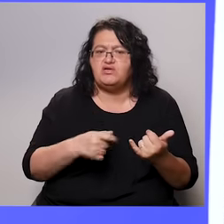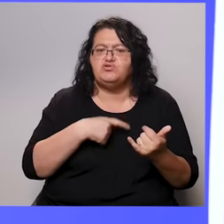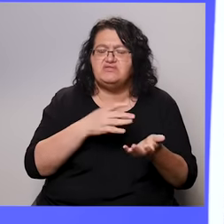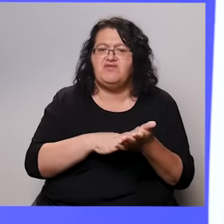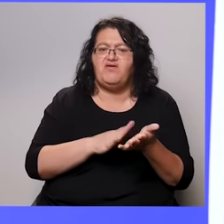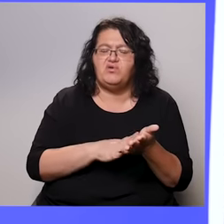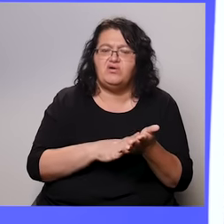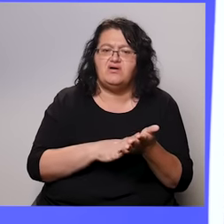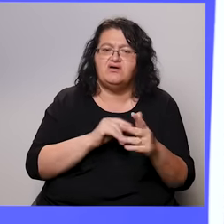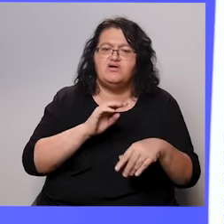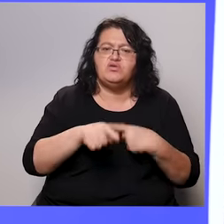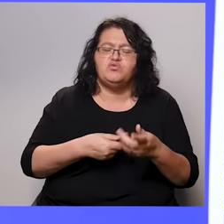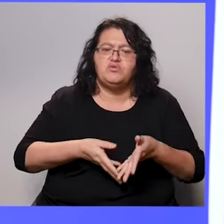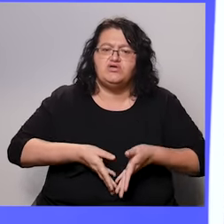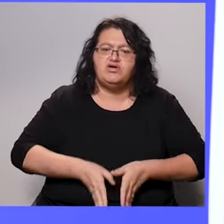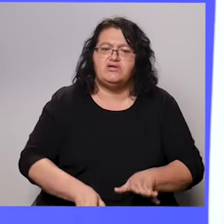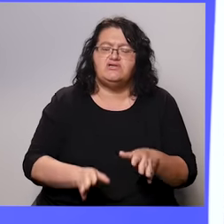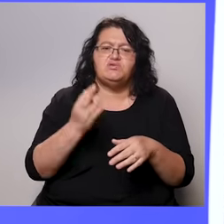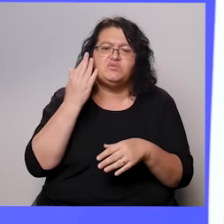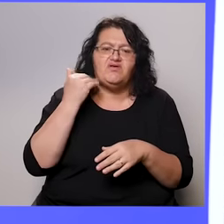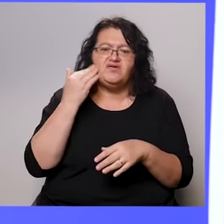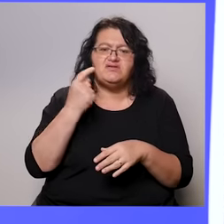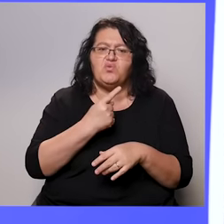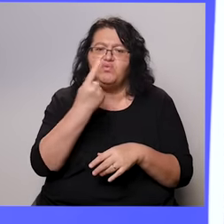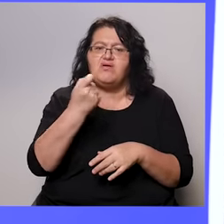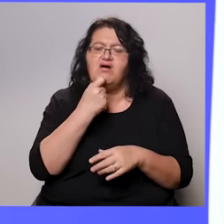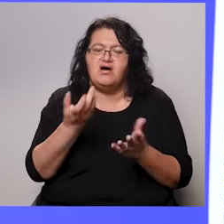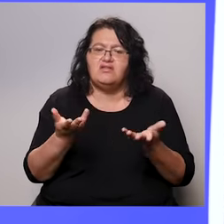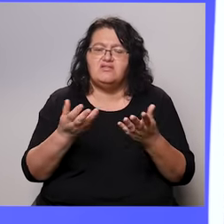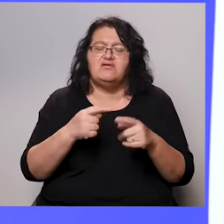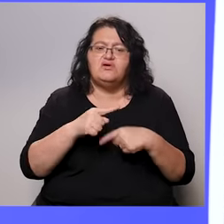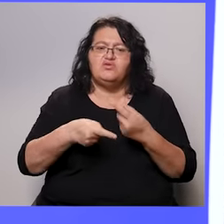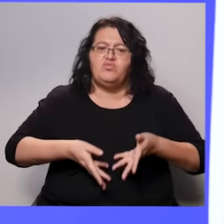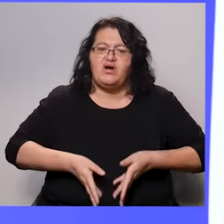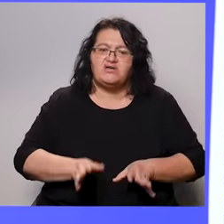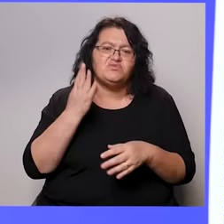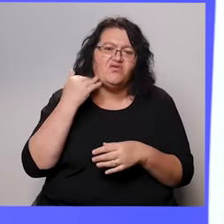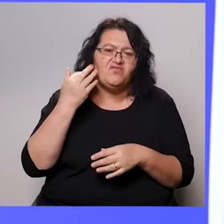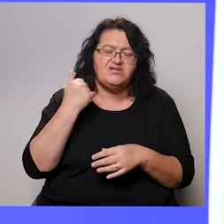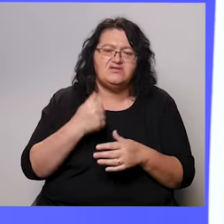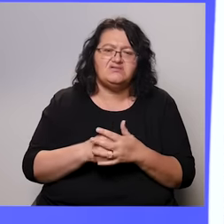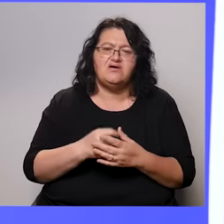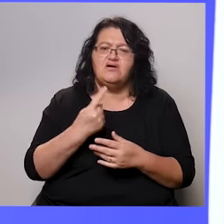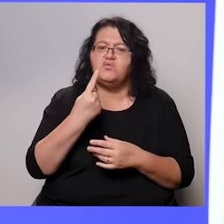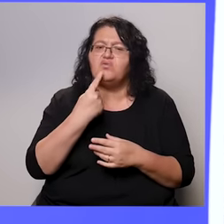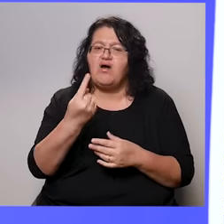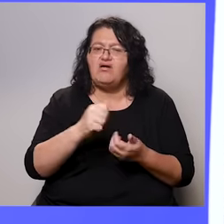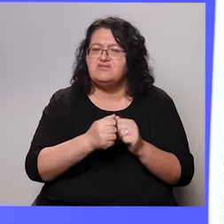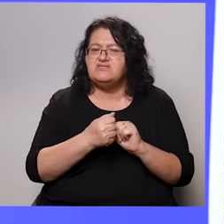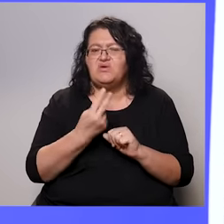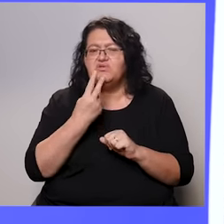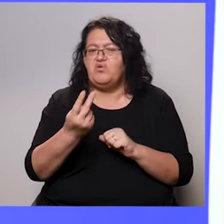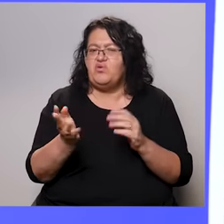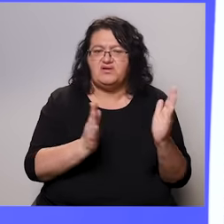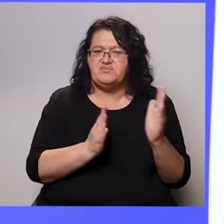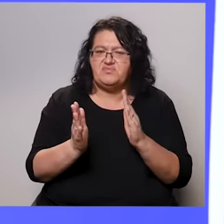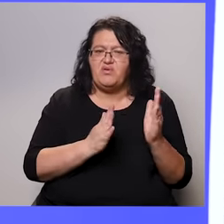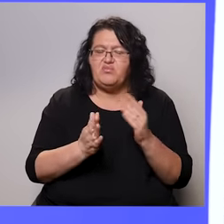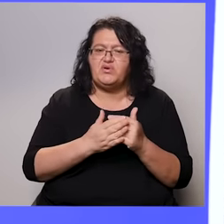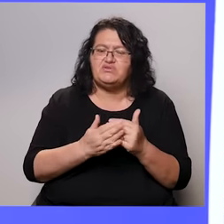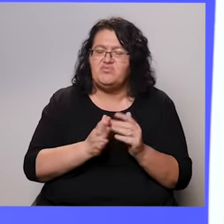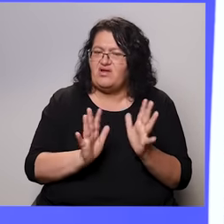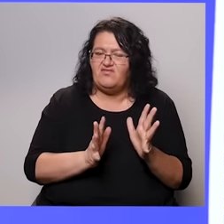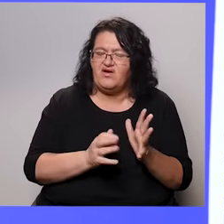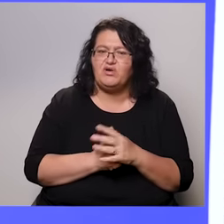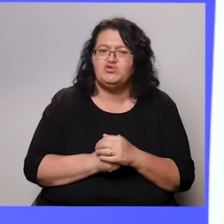că după ce a născut-o pe Micaela, la un an după nașterea Micaelei, un an sau doi, pe acolo pe undeva